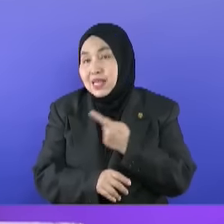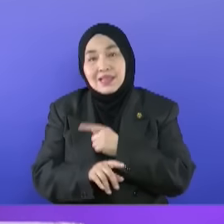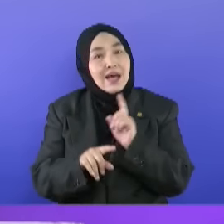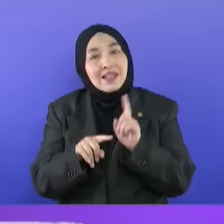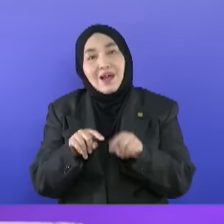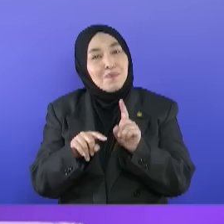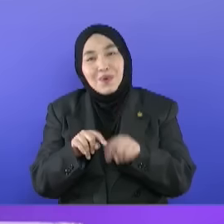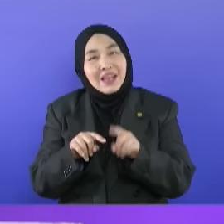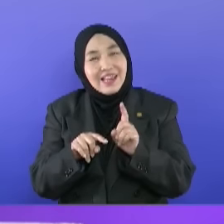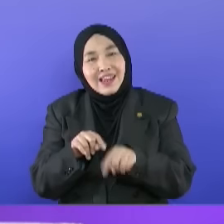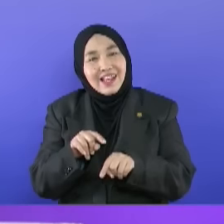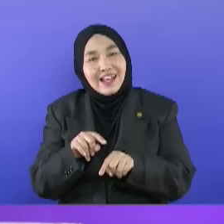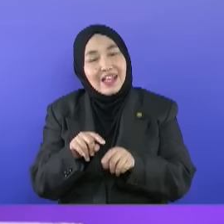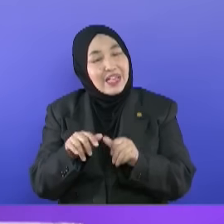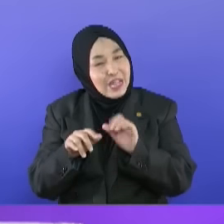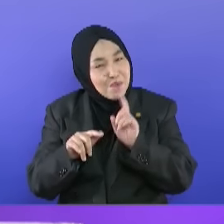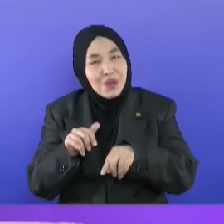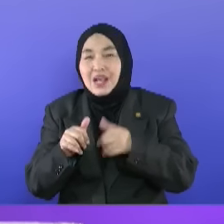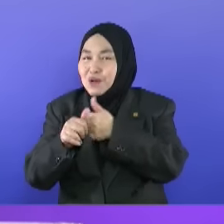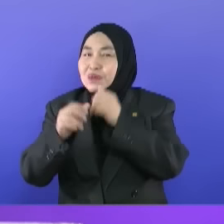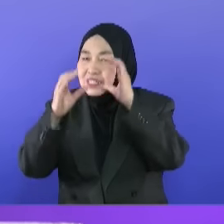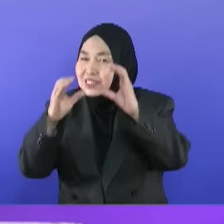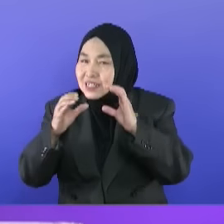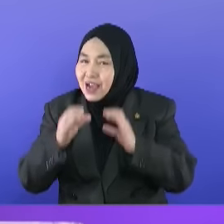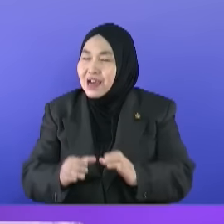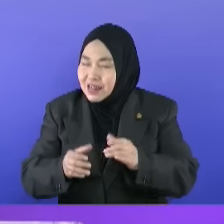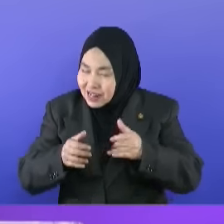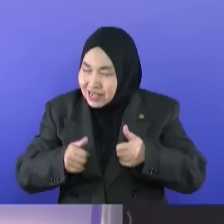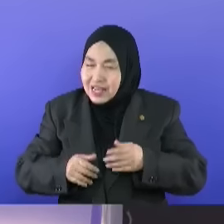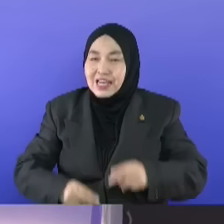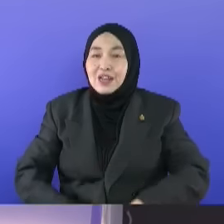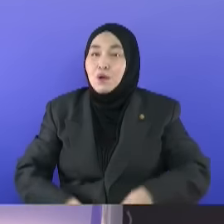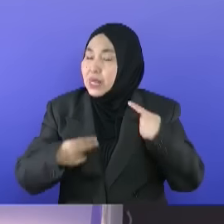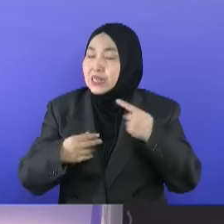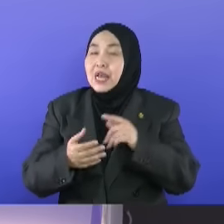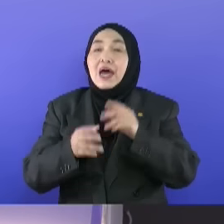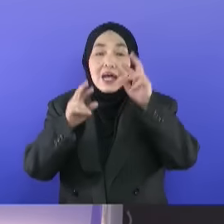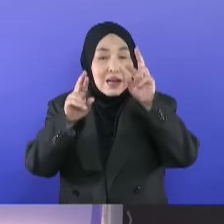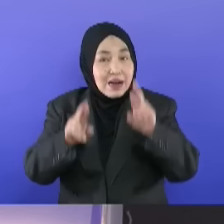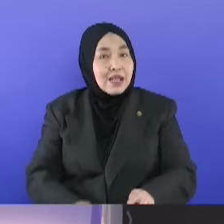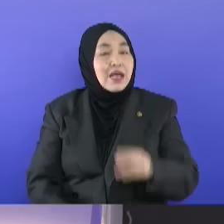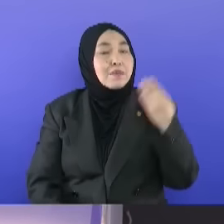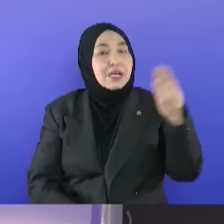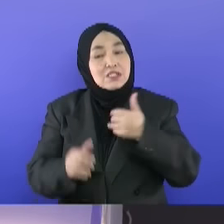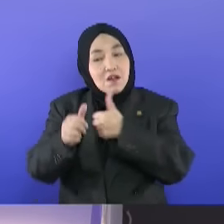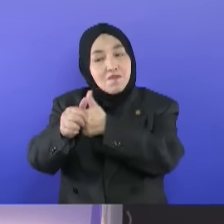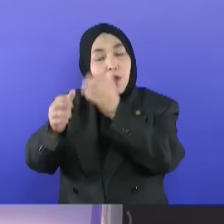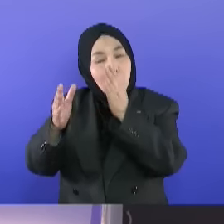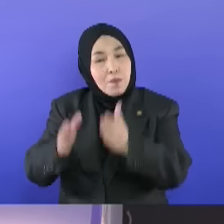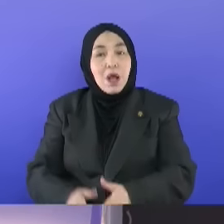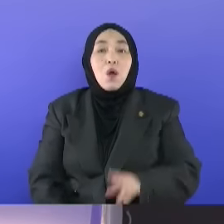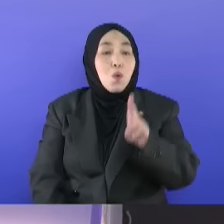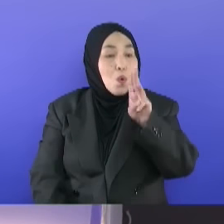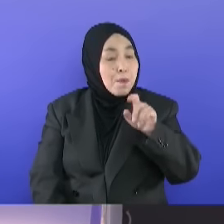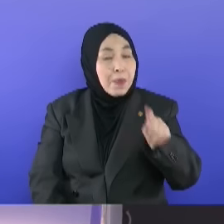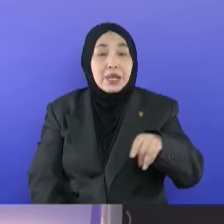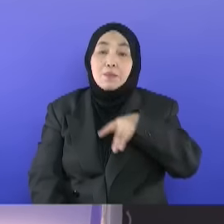ya kita tak boleh di dia mengikut jalan hidup ini. Dan kita sebagai a rakyat biasa kan sebagai follower umat Nabi Muhammad